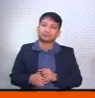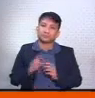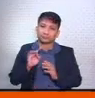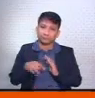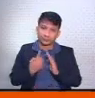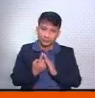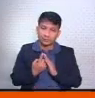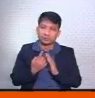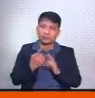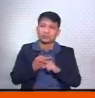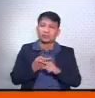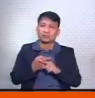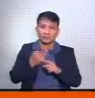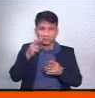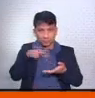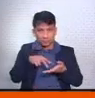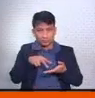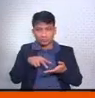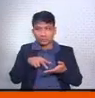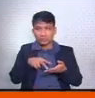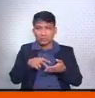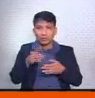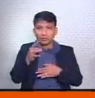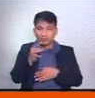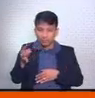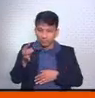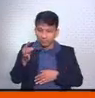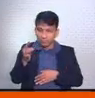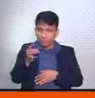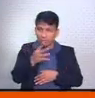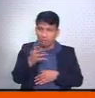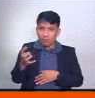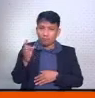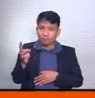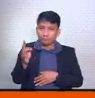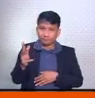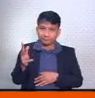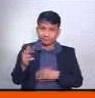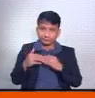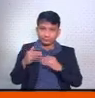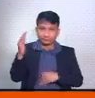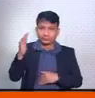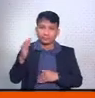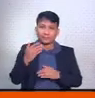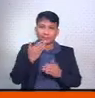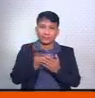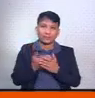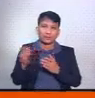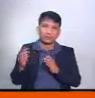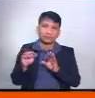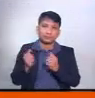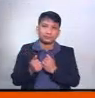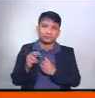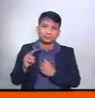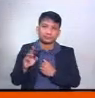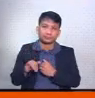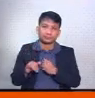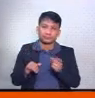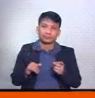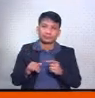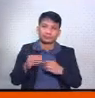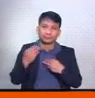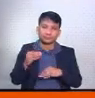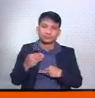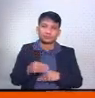hours. Sa biglang tingin, 483 po kayo eh. Yes po, Idol. Sobra pa. Ibig sabihin, mabait pa yung inyong agency dahil sinobrahan pa sa